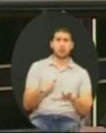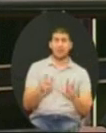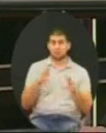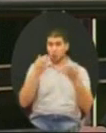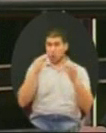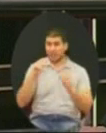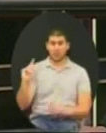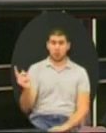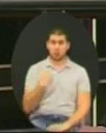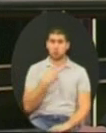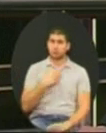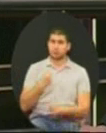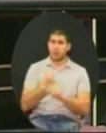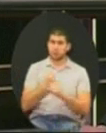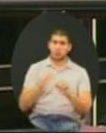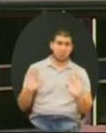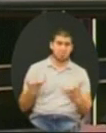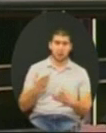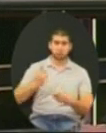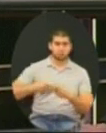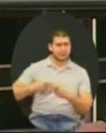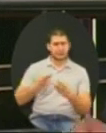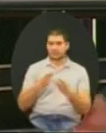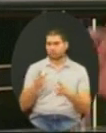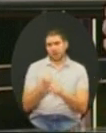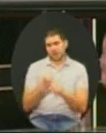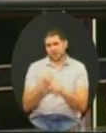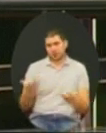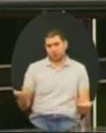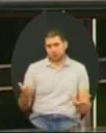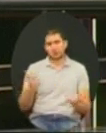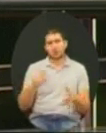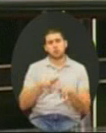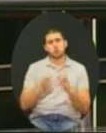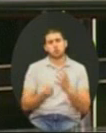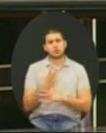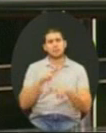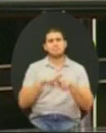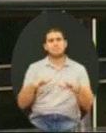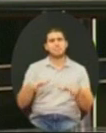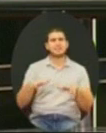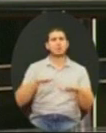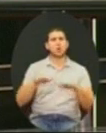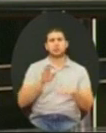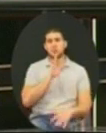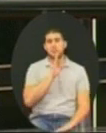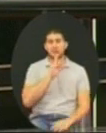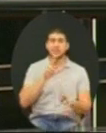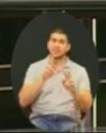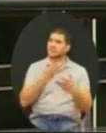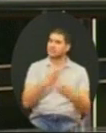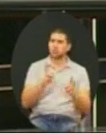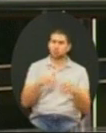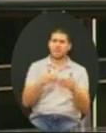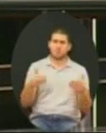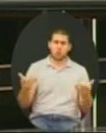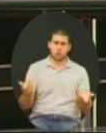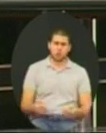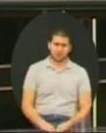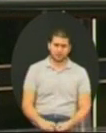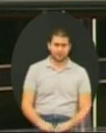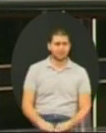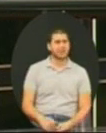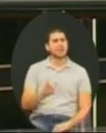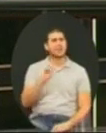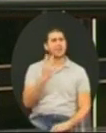שהם אנשים שרוצים לעשות את הדברים כמו שצריך, אי אפשר לעשות את זה, נוצרה קונסטלציה קואליציונית שם בעייתית, יש גבול גם לעניין הזה.